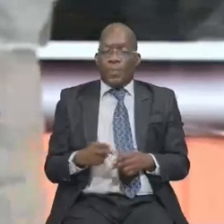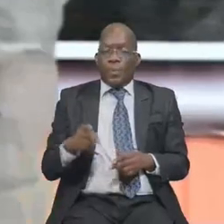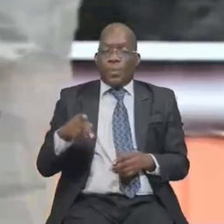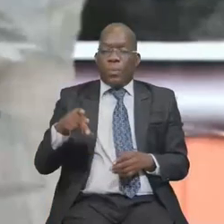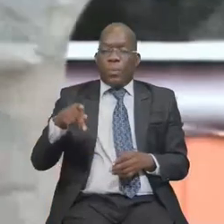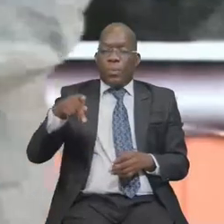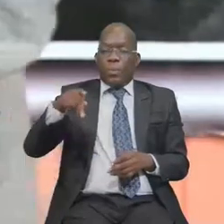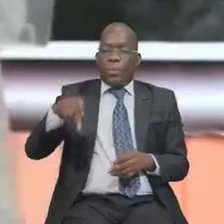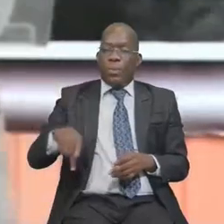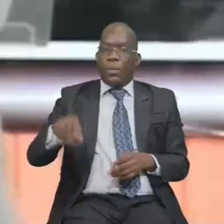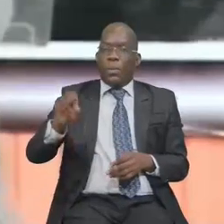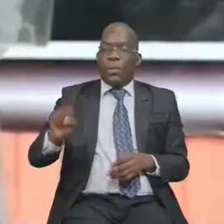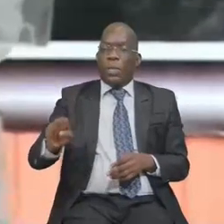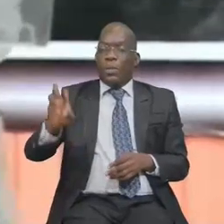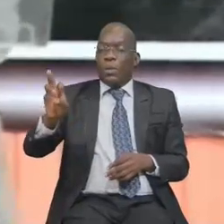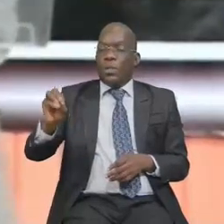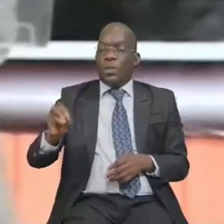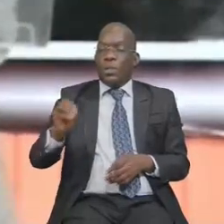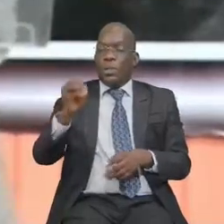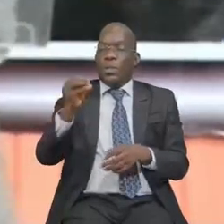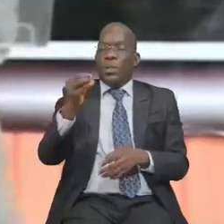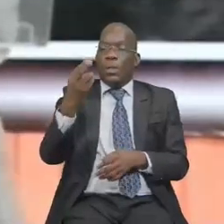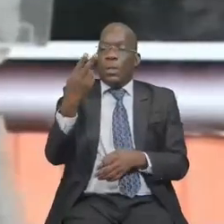Psaume 60.